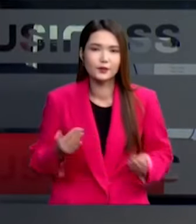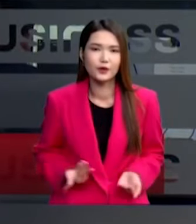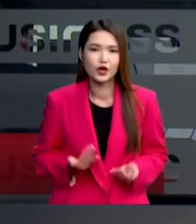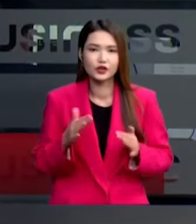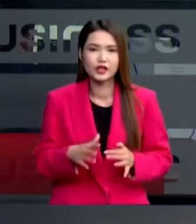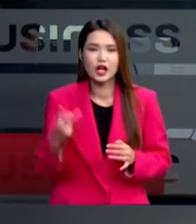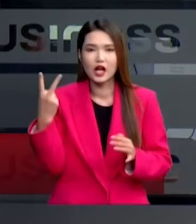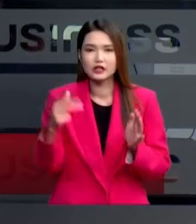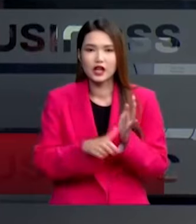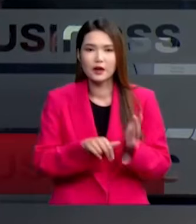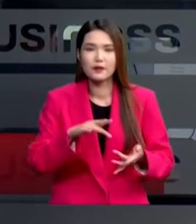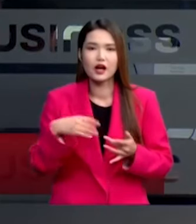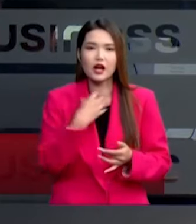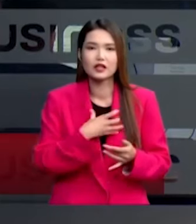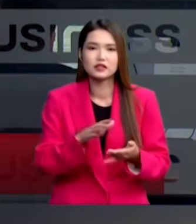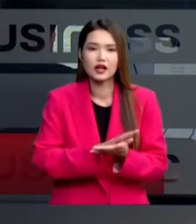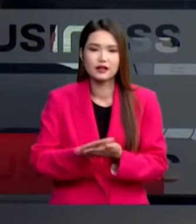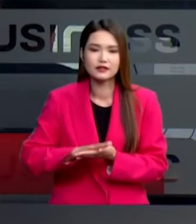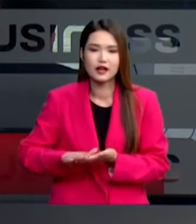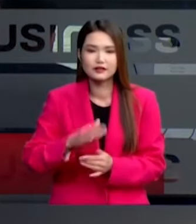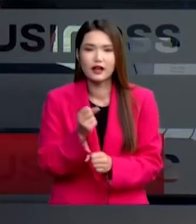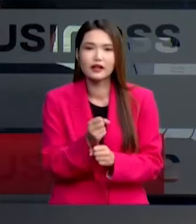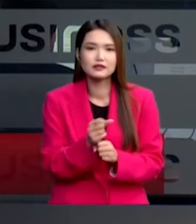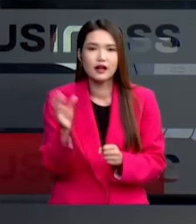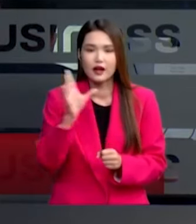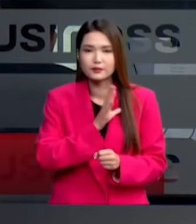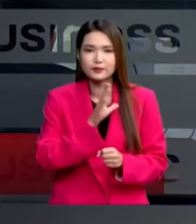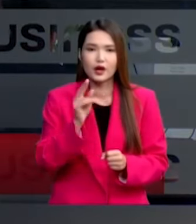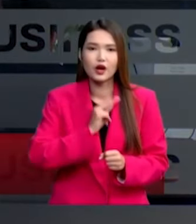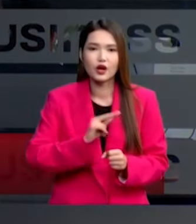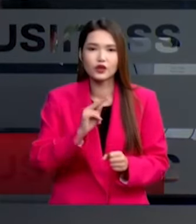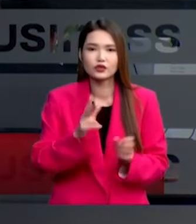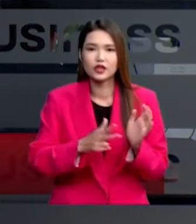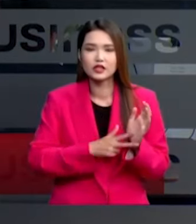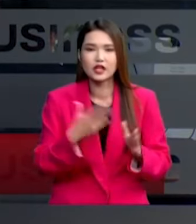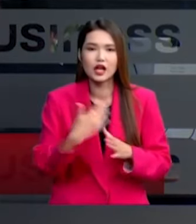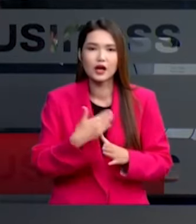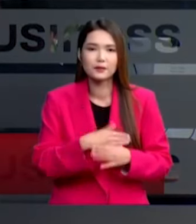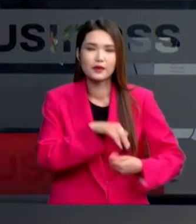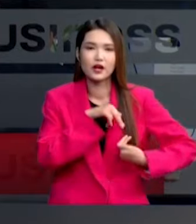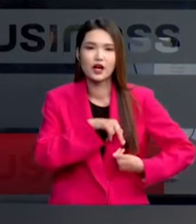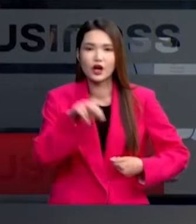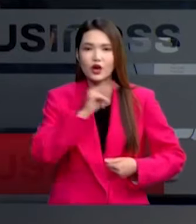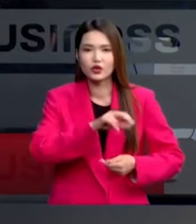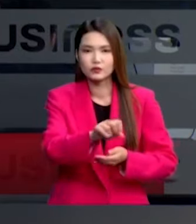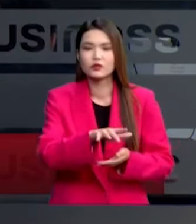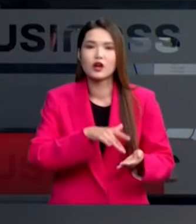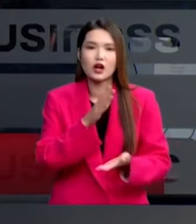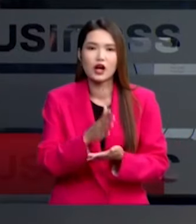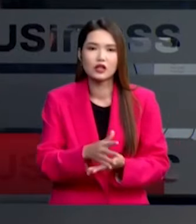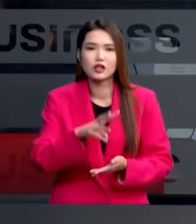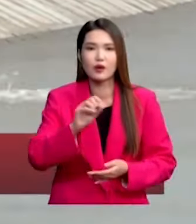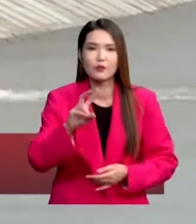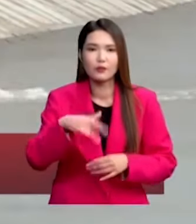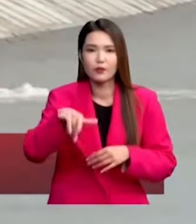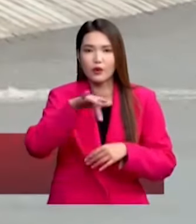мен 26 әлеуметтік нысанға дезинфекция жасалыпты. Жұмылдырылған 8 бригада қызметкерлерінің жұмысы жалғасуда.